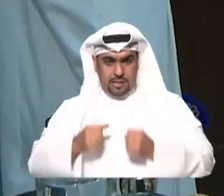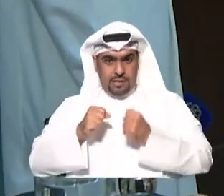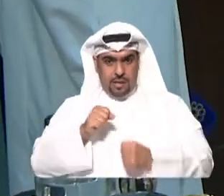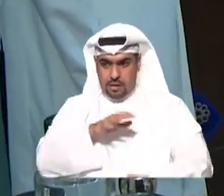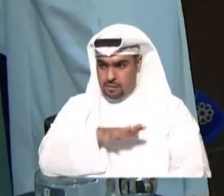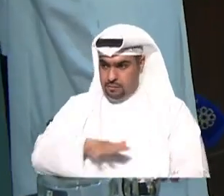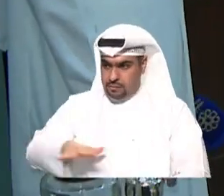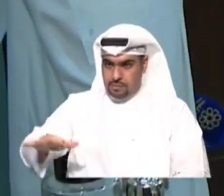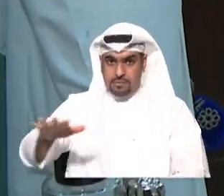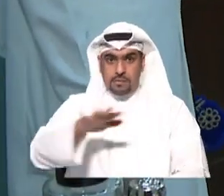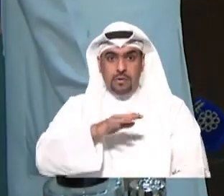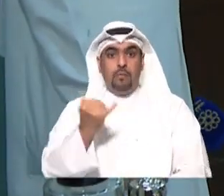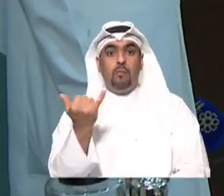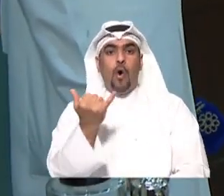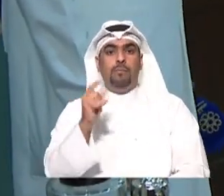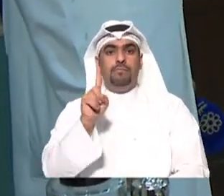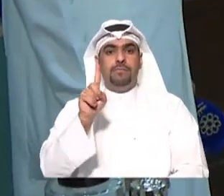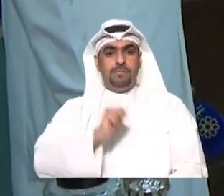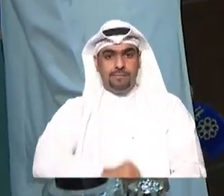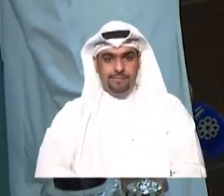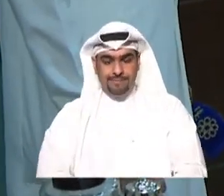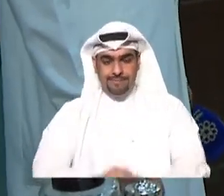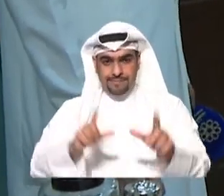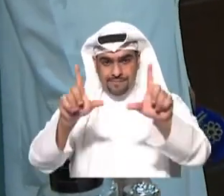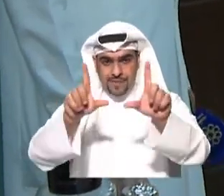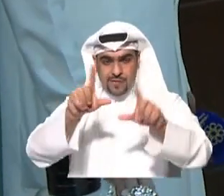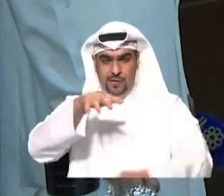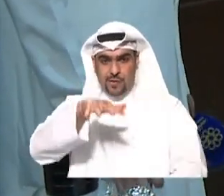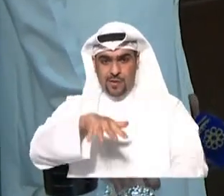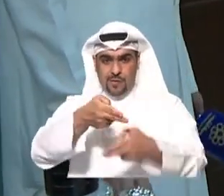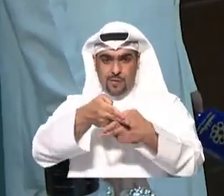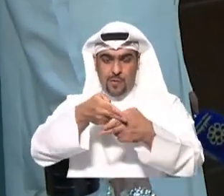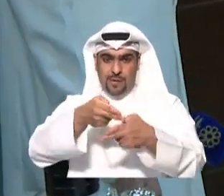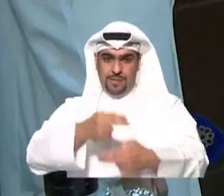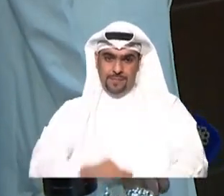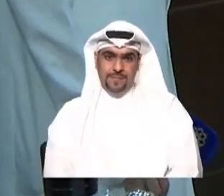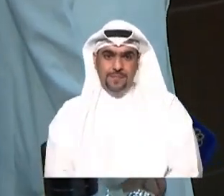ليست للبيع. خالد الأصفر، تلفزيون دولة الكويت.